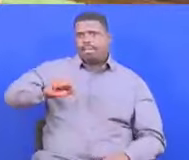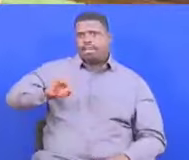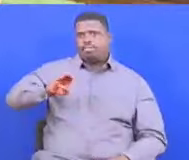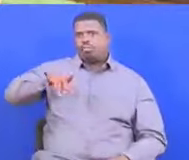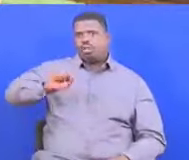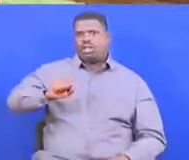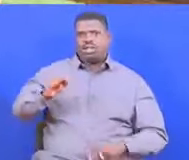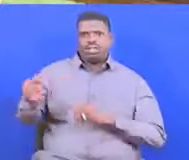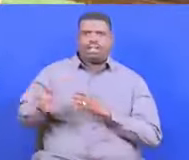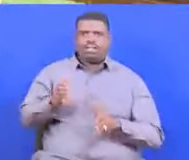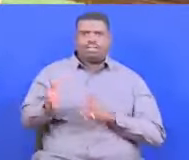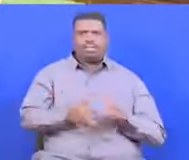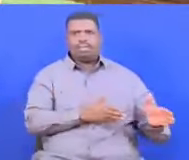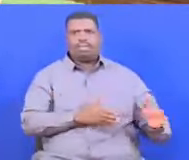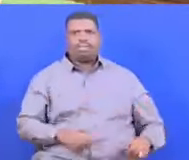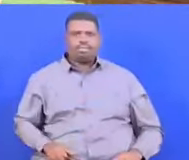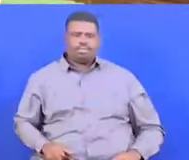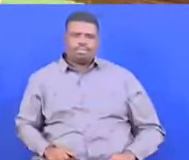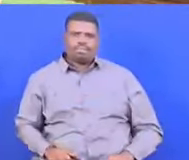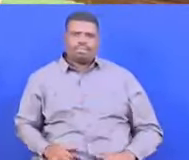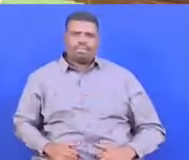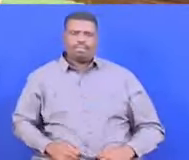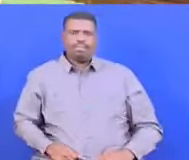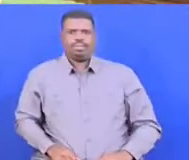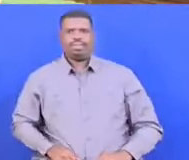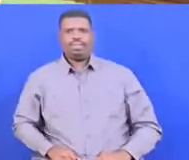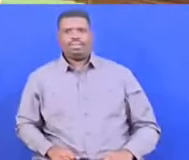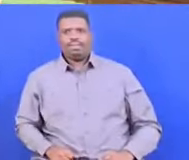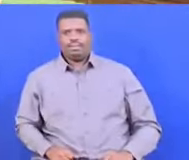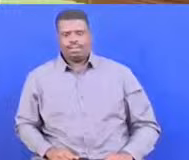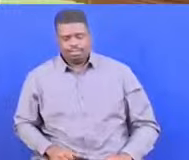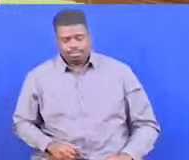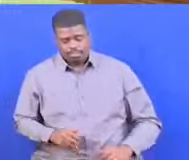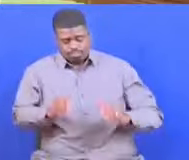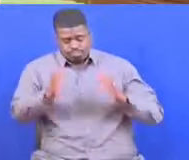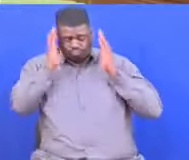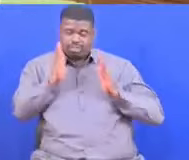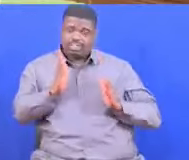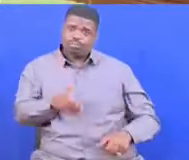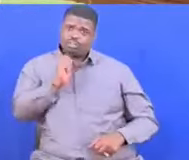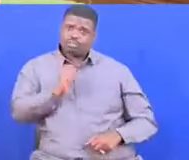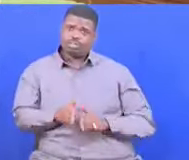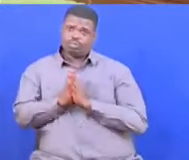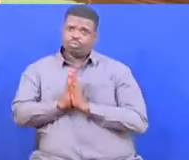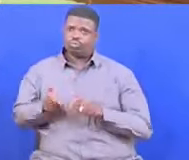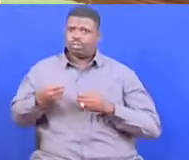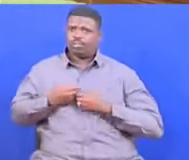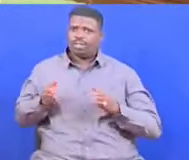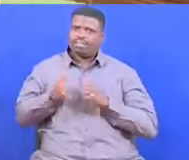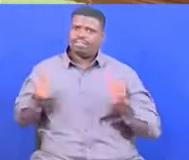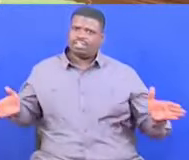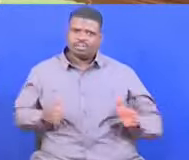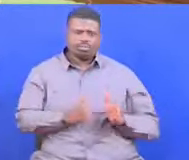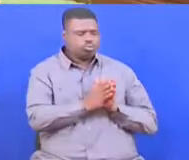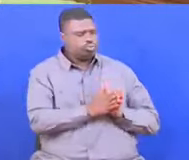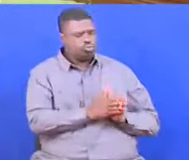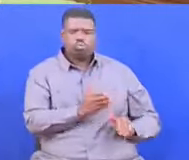ajiandae. Mheshimiwa Spika, nami nikushukuru kwa kunipatia nafasi na nimshukuru Mwenyezi Mungu mwingi wa